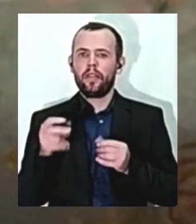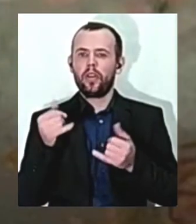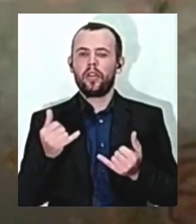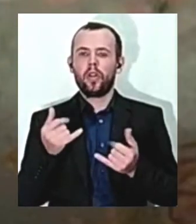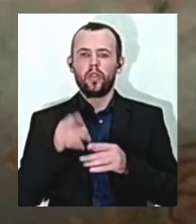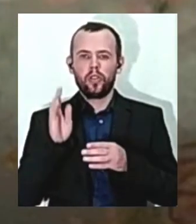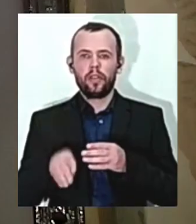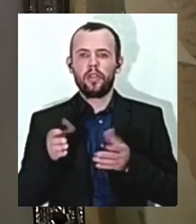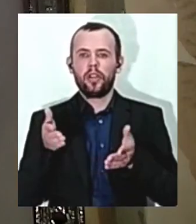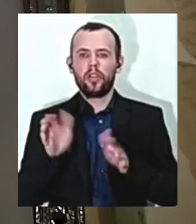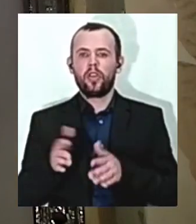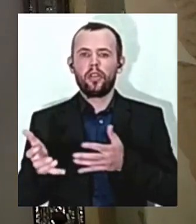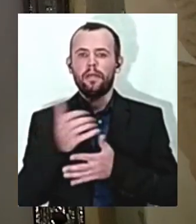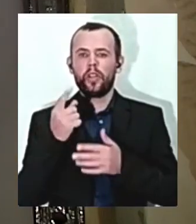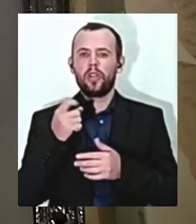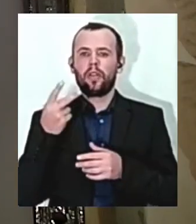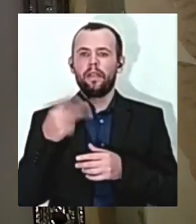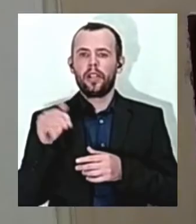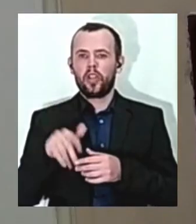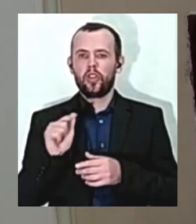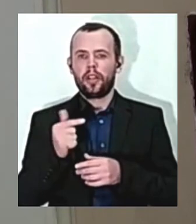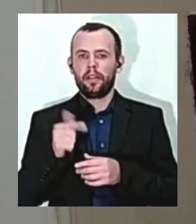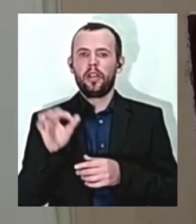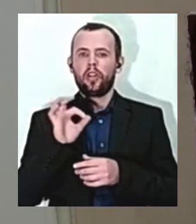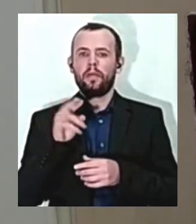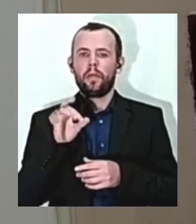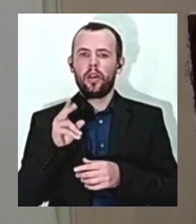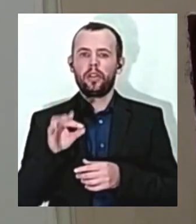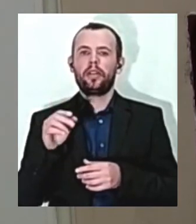зібрати 120 тисяч гривень. Олександра Пономаренко, Владислава Гарбар. Новини на Суспільному. Одеса.